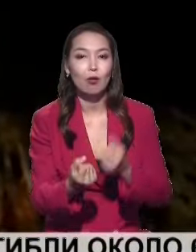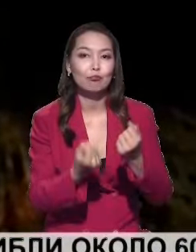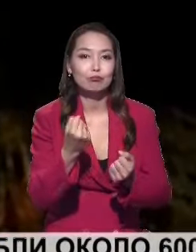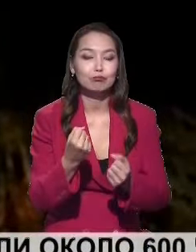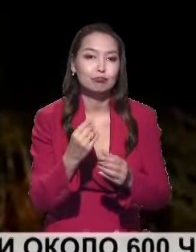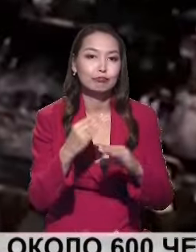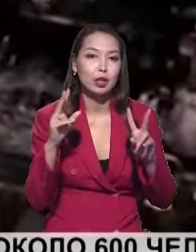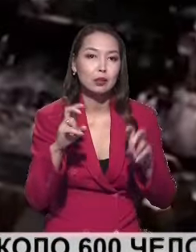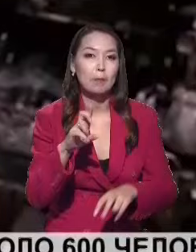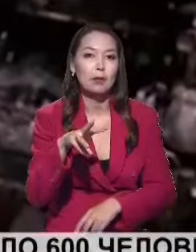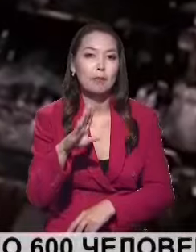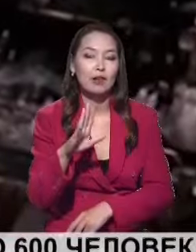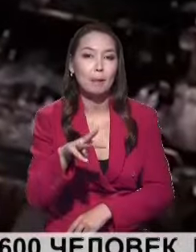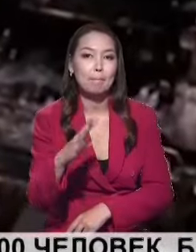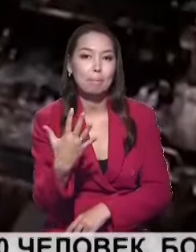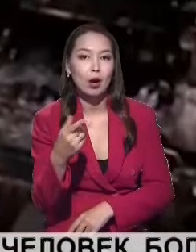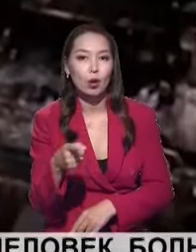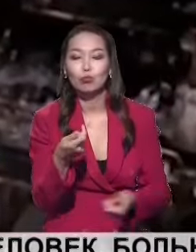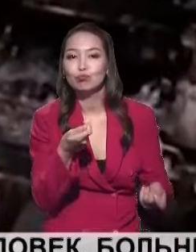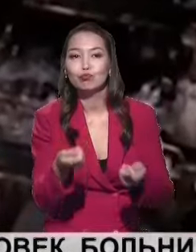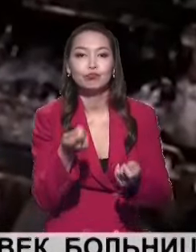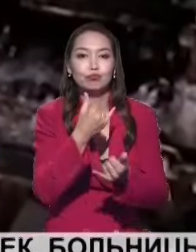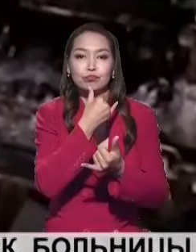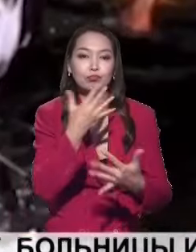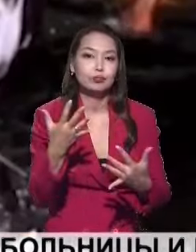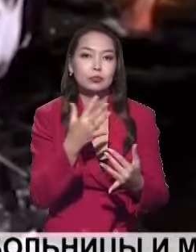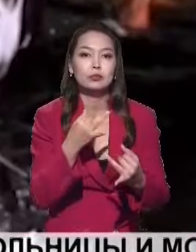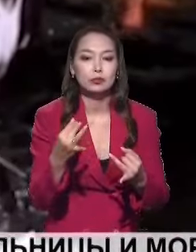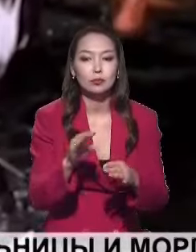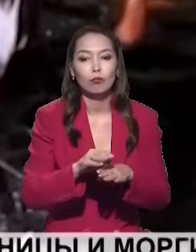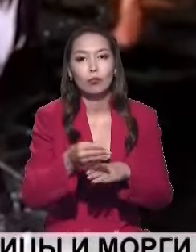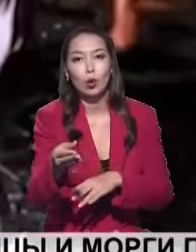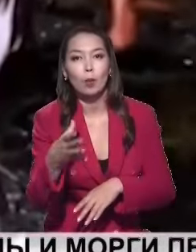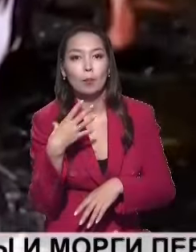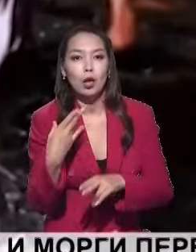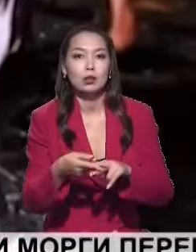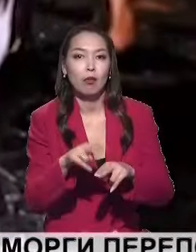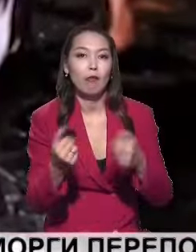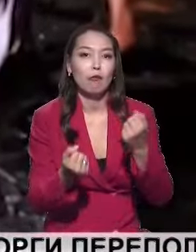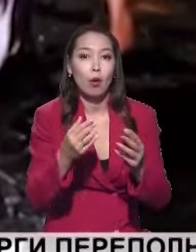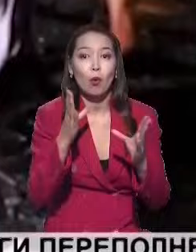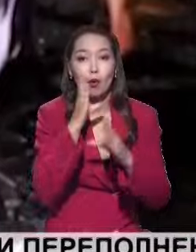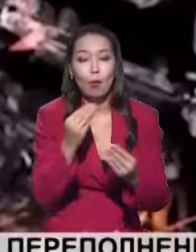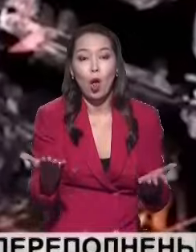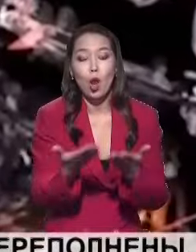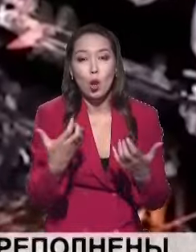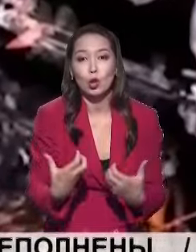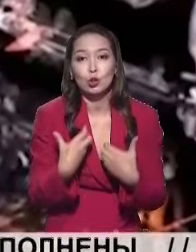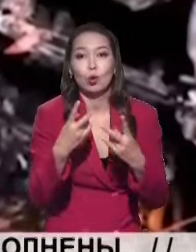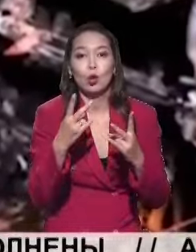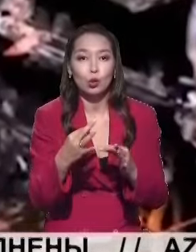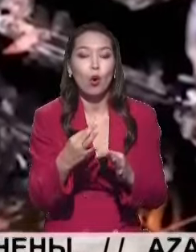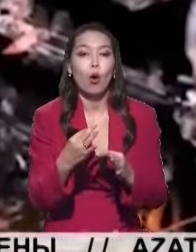марки BMW M5. Он не справился с управлением, и авто отбросило на обочину. На этом водитель мог бы отделаться легким испугом,